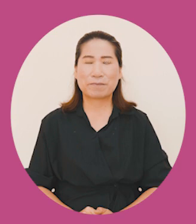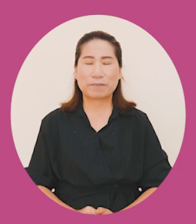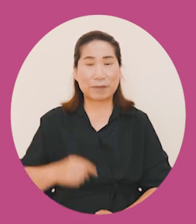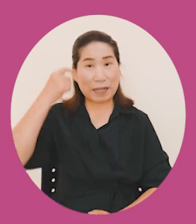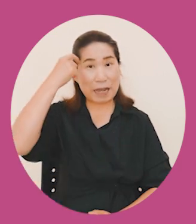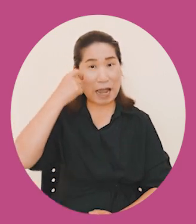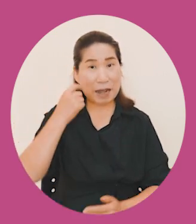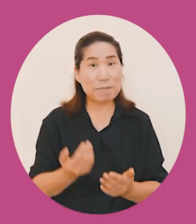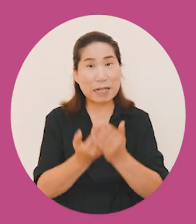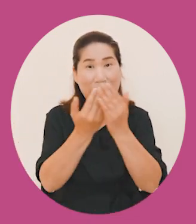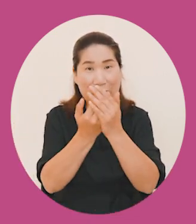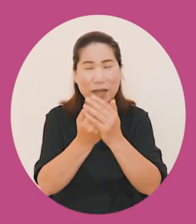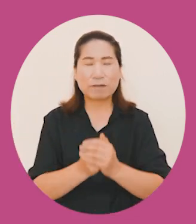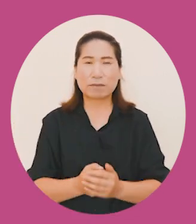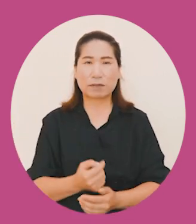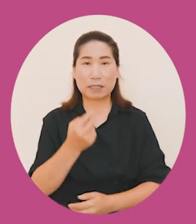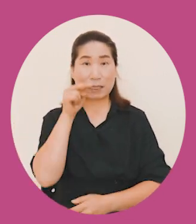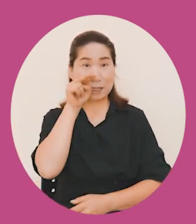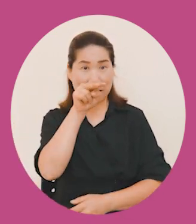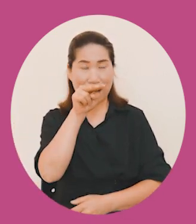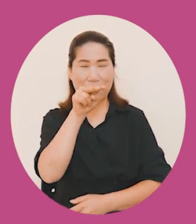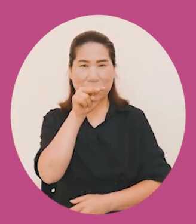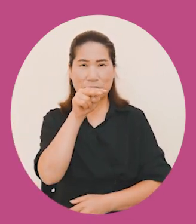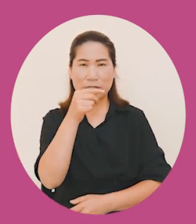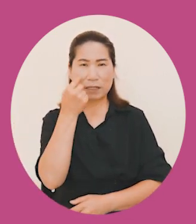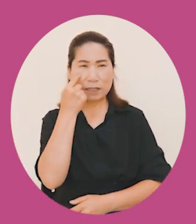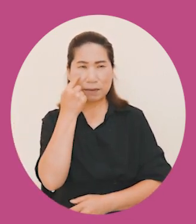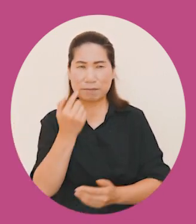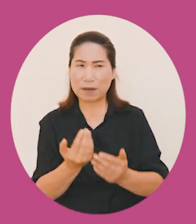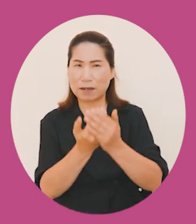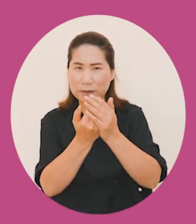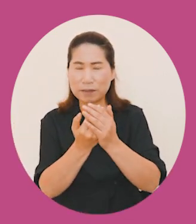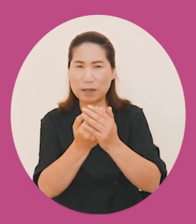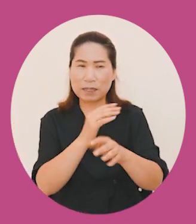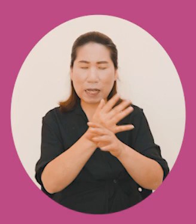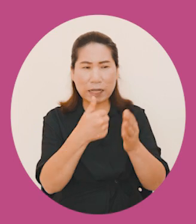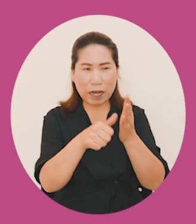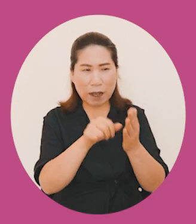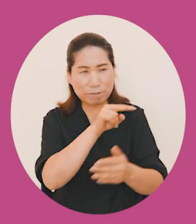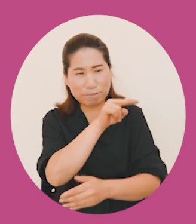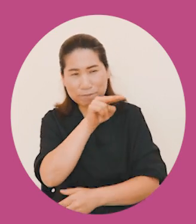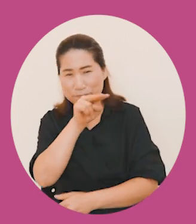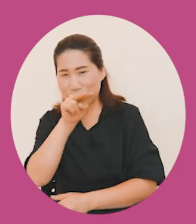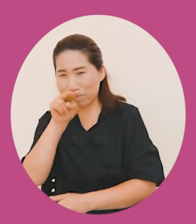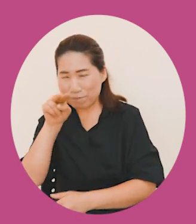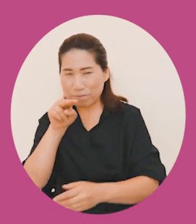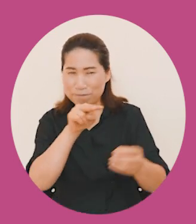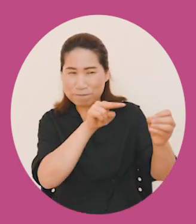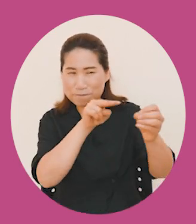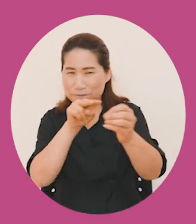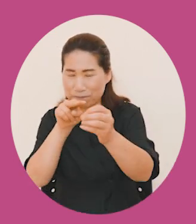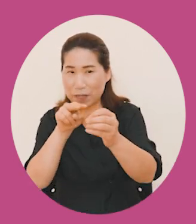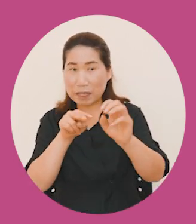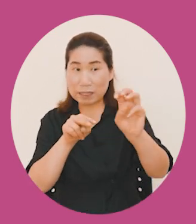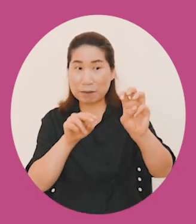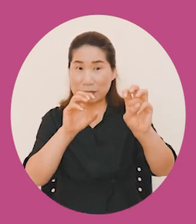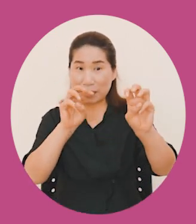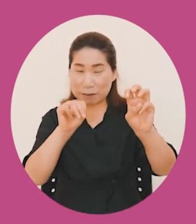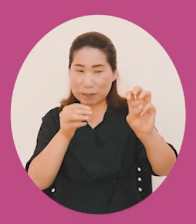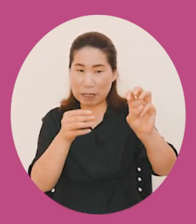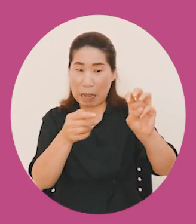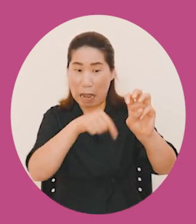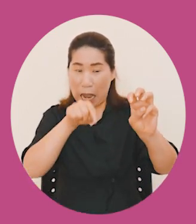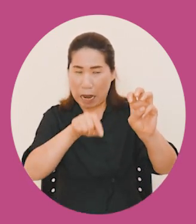감각 발달. 시각. 시력이 발달해 장난감의 움직임을 눈으로 따라갈 수 있으며 30cm 범위에